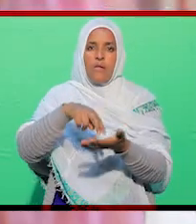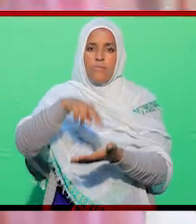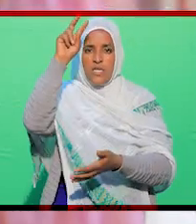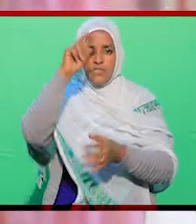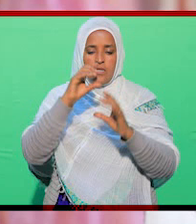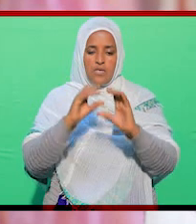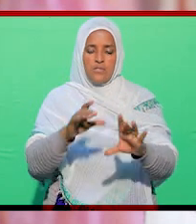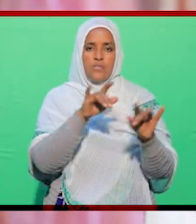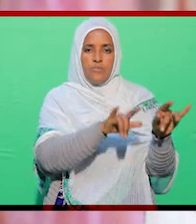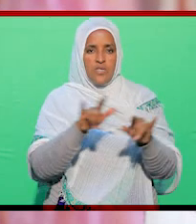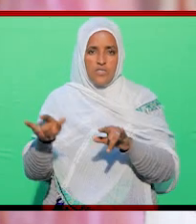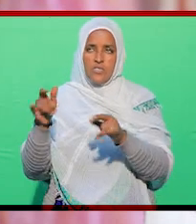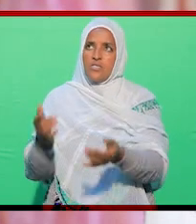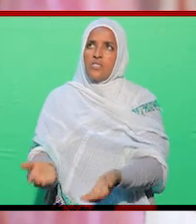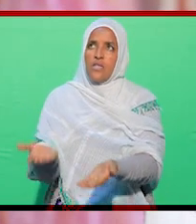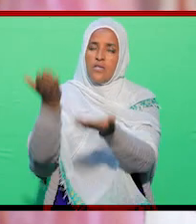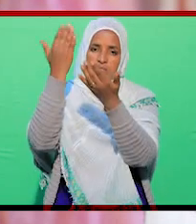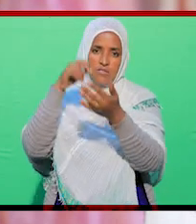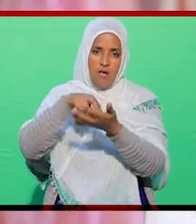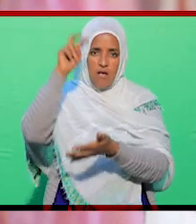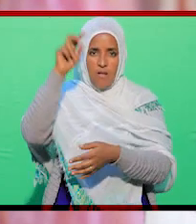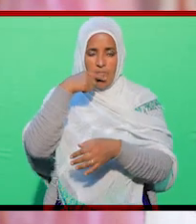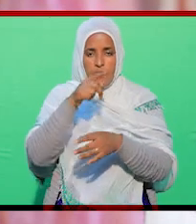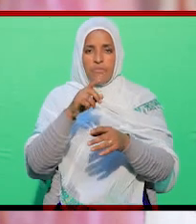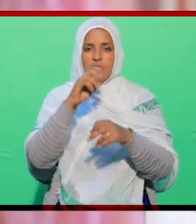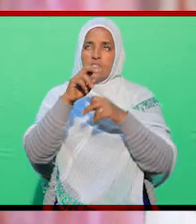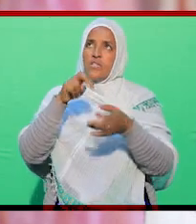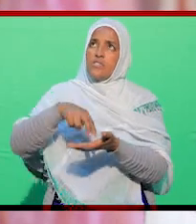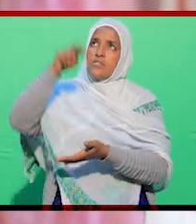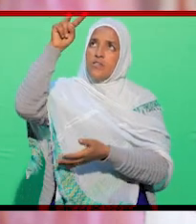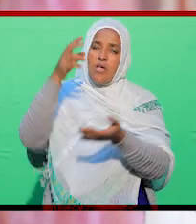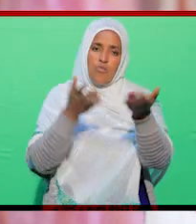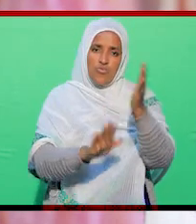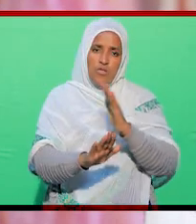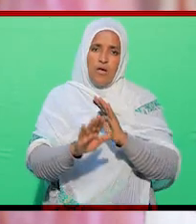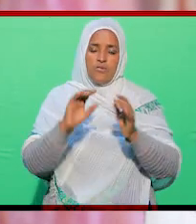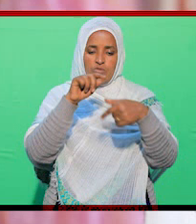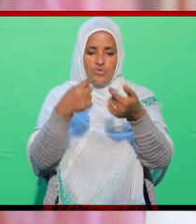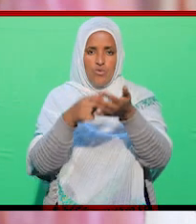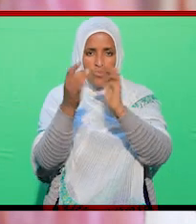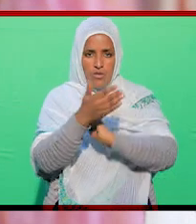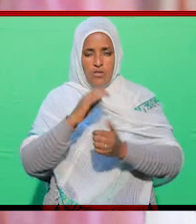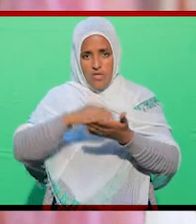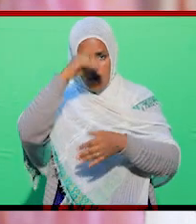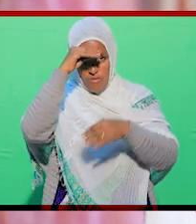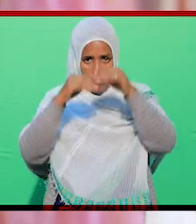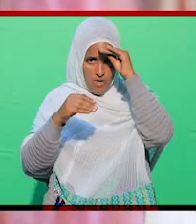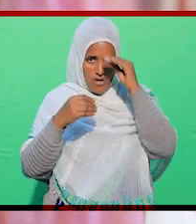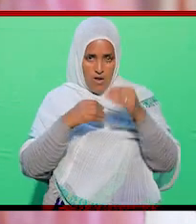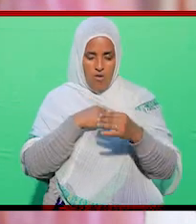የነበረው የእኛን መነሳት ያስተምረን ዘንድ ተነሳ በሚል ርዕስ ስለ ትንሣኤ ሙታን